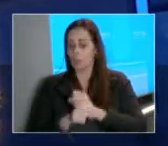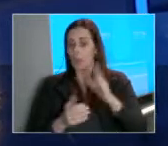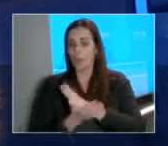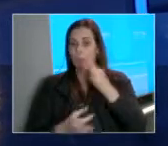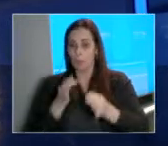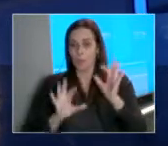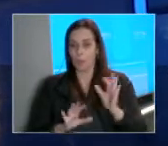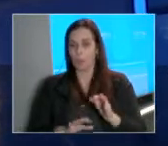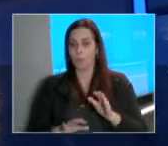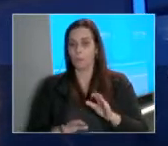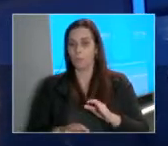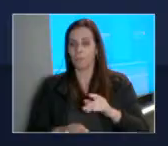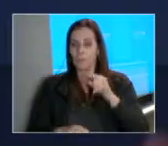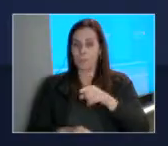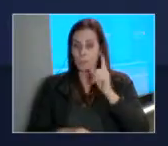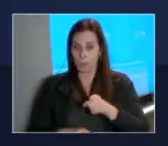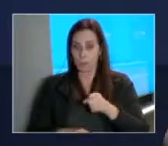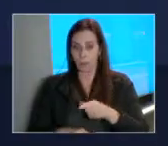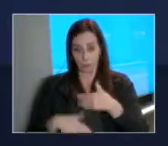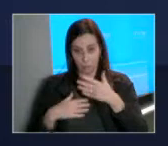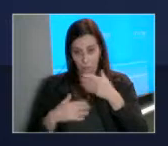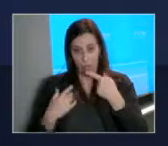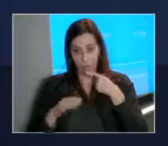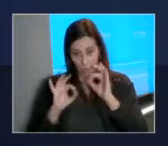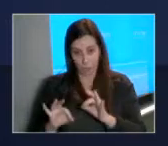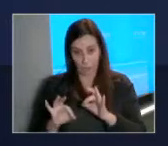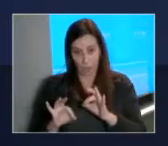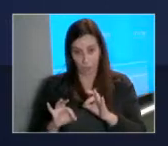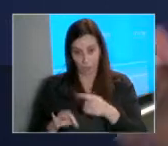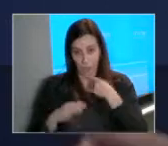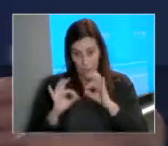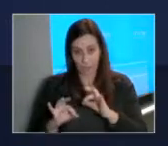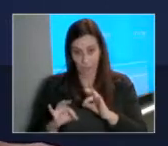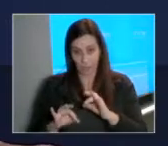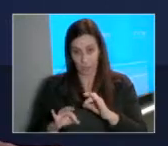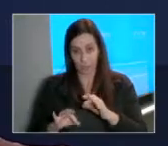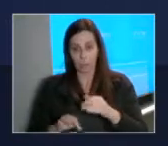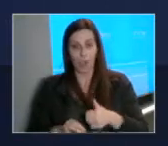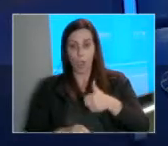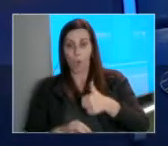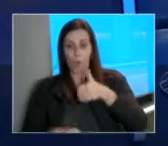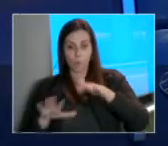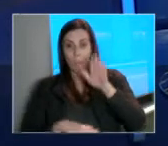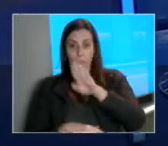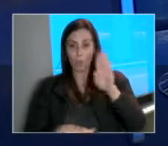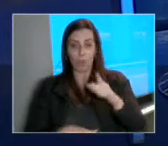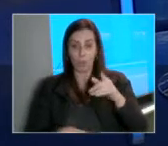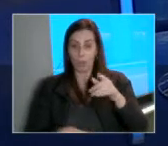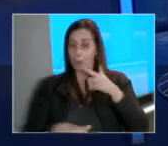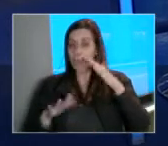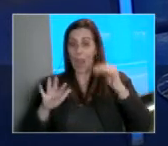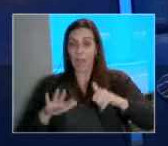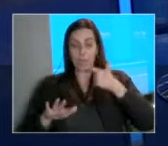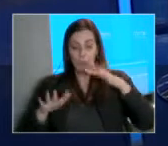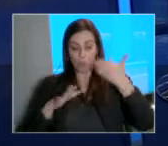כן. אז בוא וזה לא... וזה אמור להכשיר את הטענה לא שהם לא אמורים לעמוד בפי זה, ראש הממשלה, בנימין נתניהו, עומד